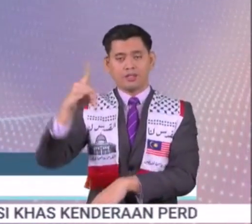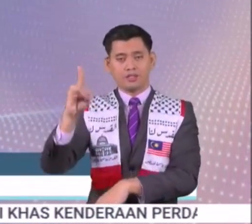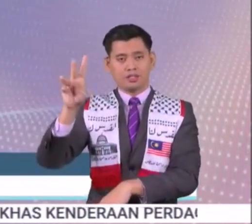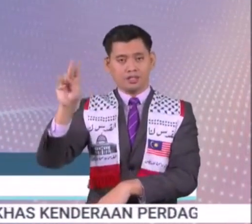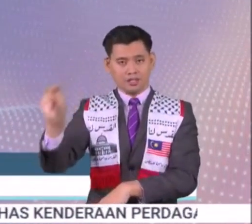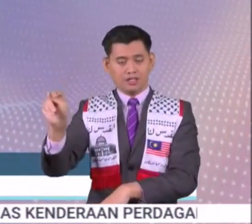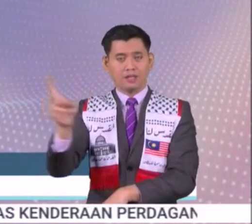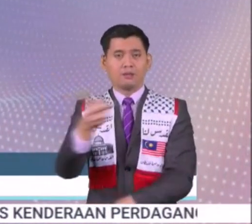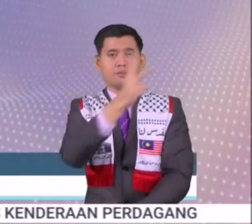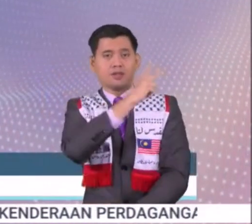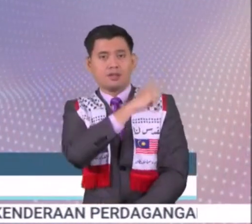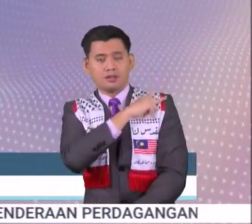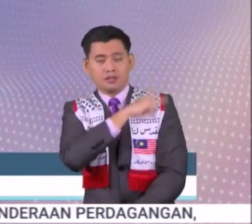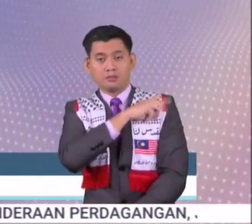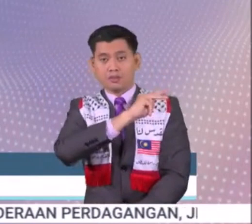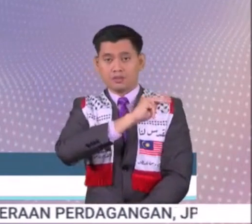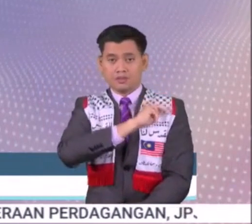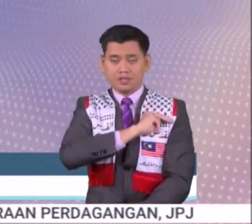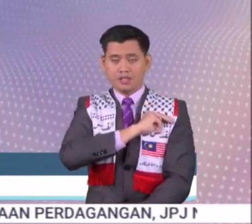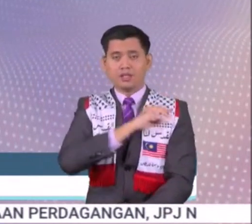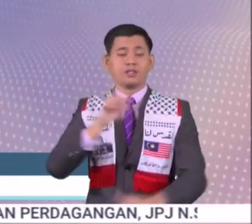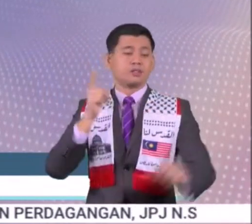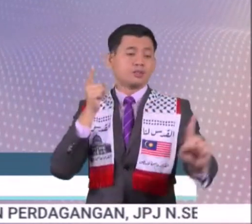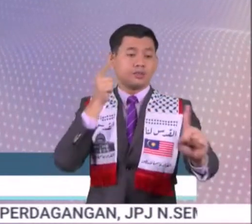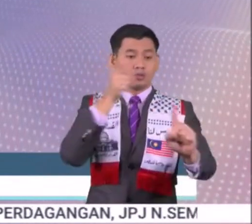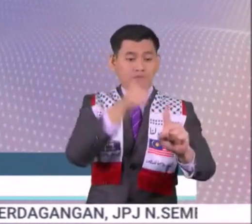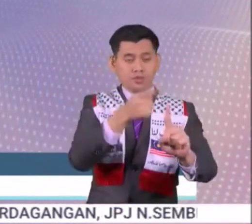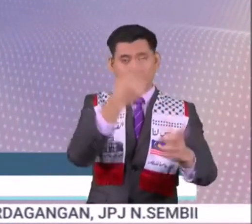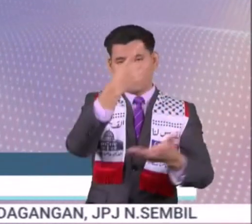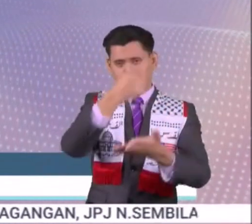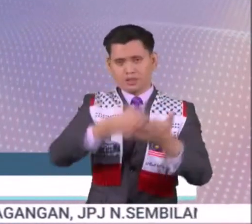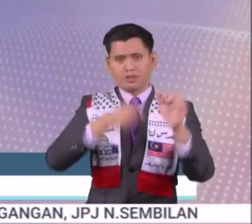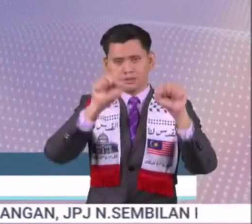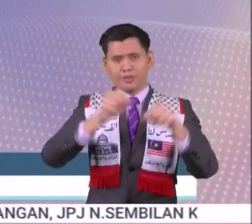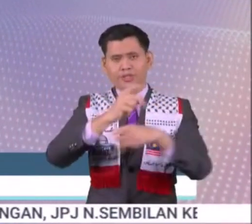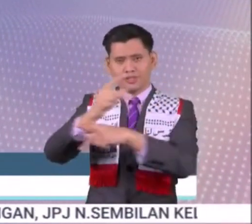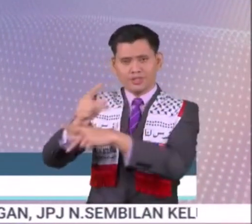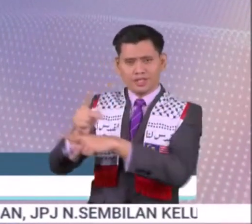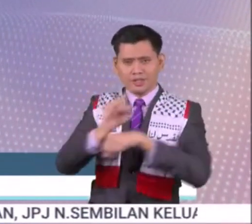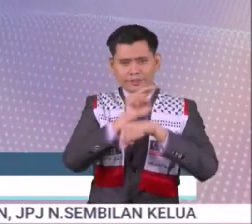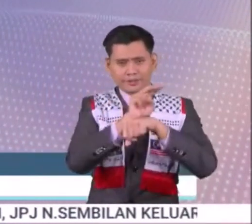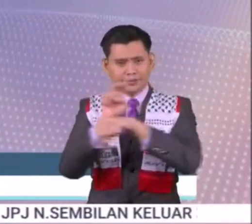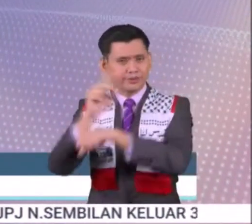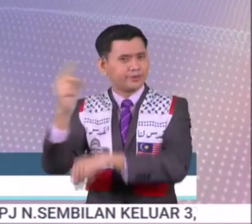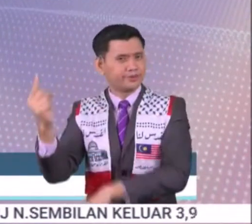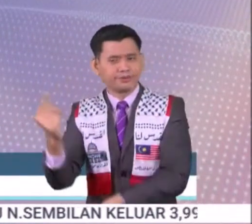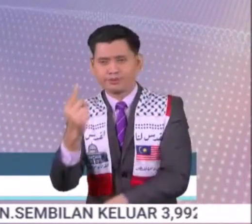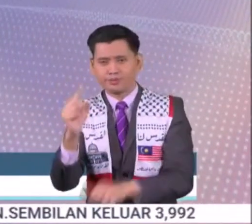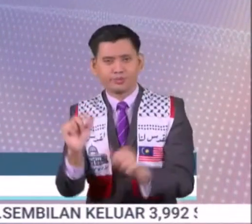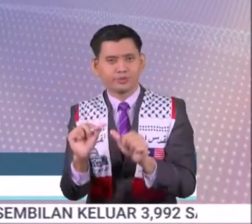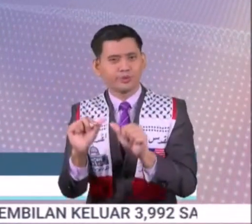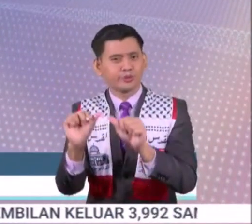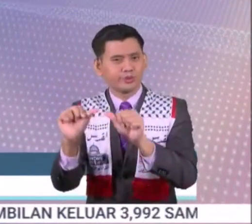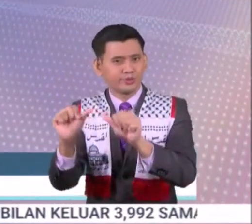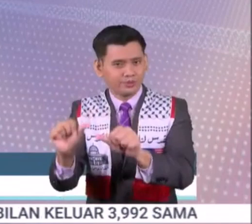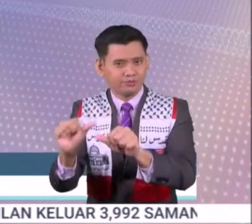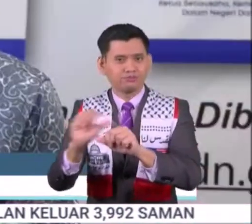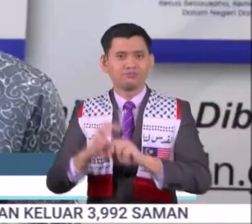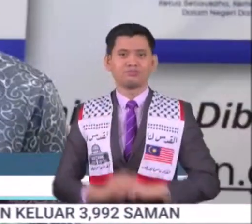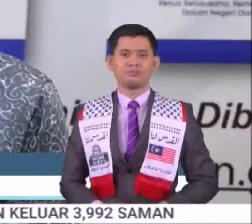menterinya, Dato' Armizan Muhammad Ali, ia bertujuan memastikan harga dapat dikawal dan dipantau secara berterusan.